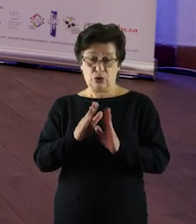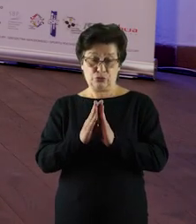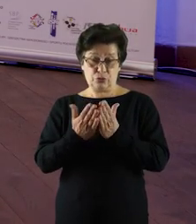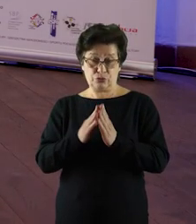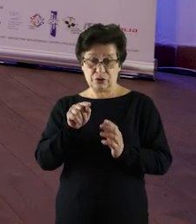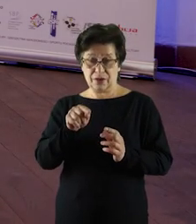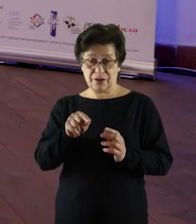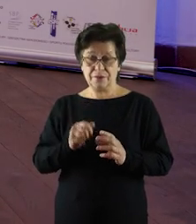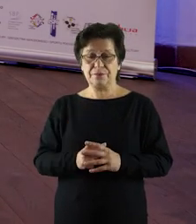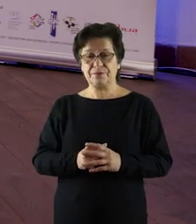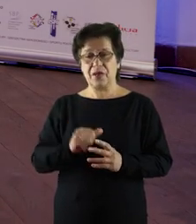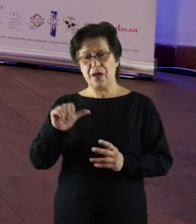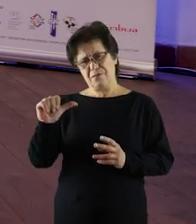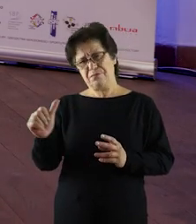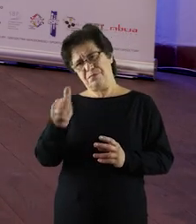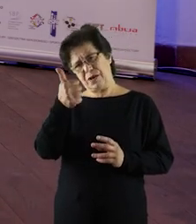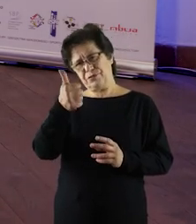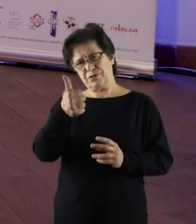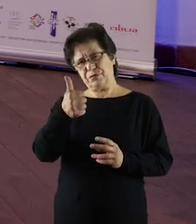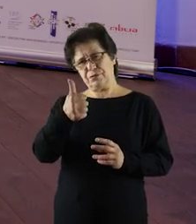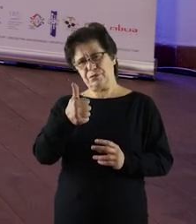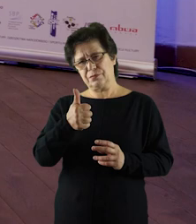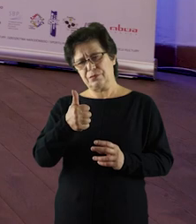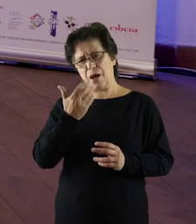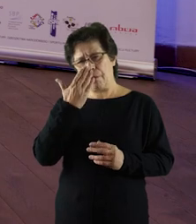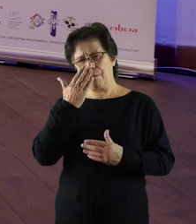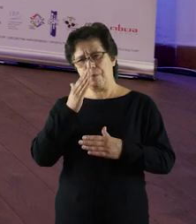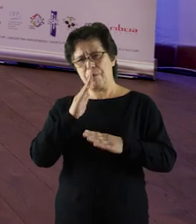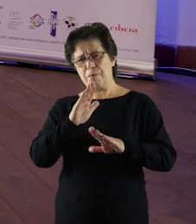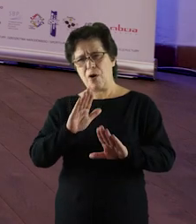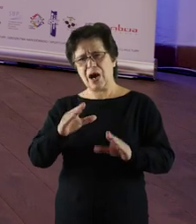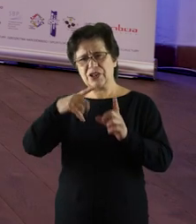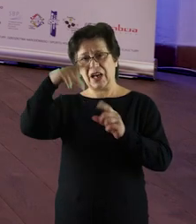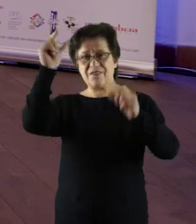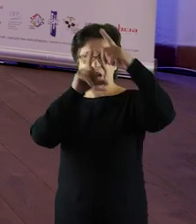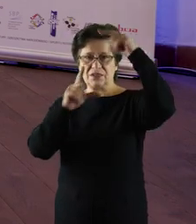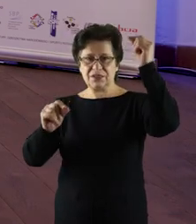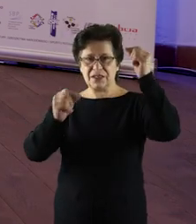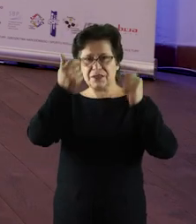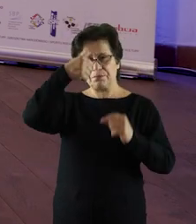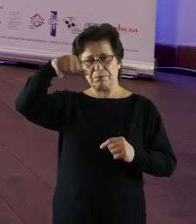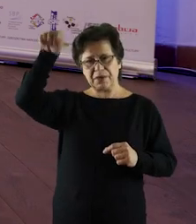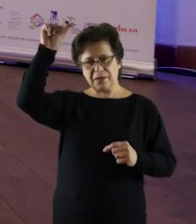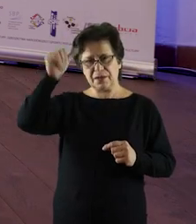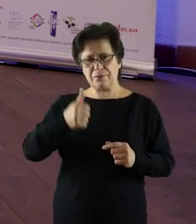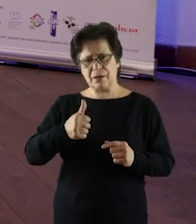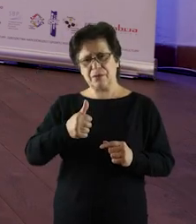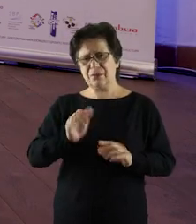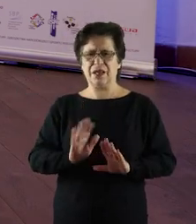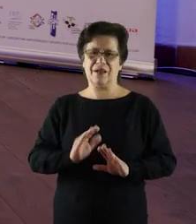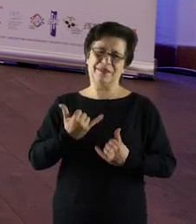spójrzcie, taką pierwszą z brzegu, o, może pokażę wam gwiazdy z pierwszego piętra, ponieważ, albo nie, jeszcze